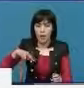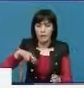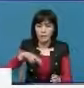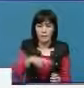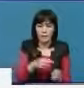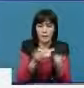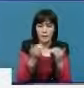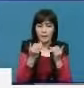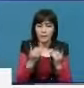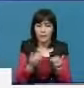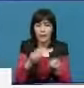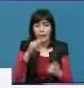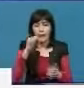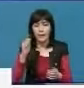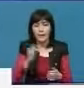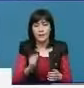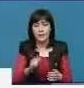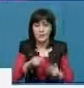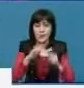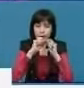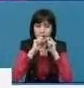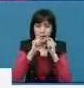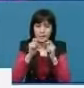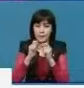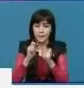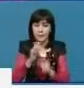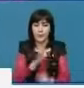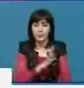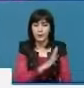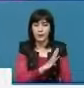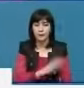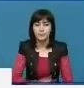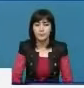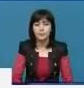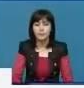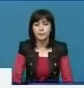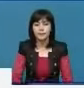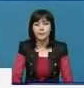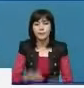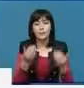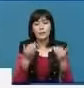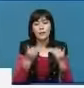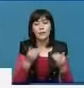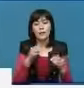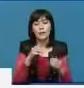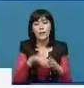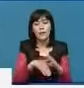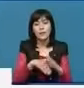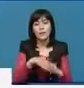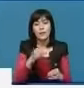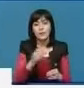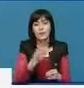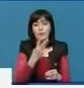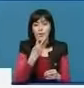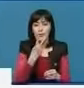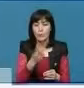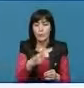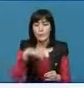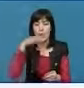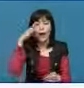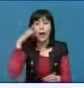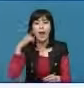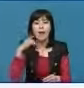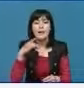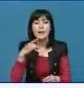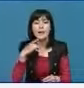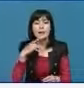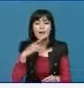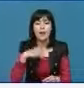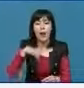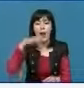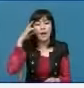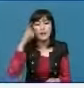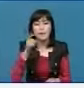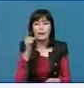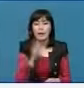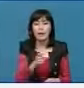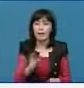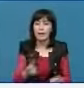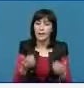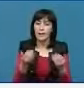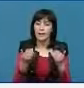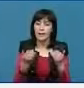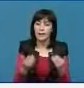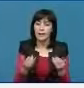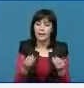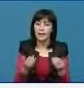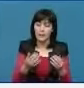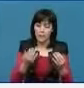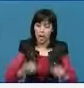қарт майдангерге арнайы сыйлық табыс етті. Бұл сайлауды көбірек көрмірген сайлау. Бізді Қазақстан, бізді қазақ халқы деген қазір қадірлі